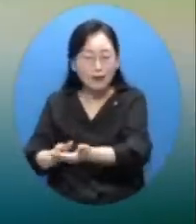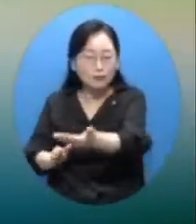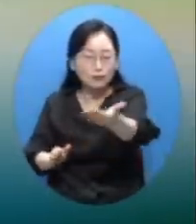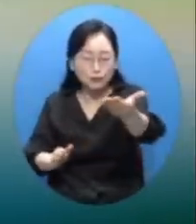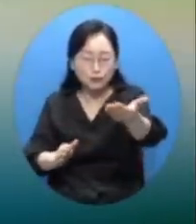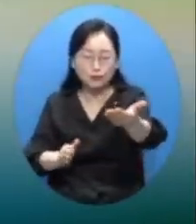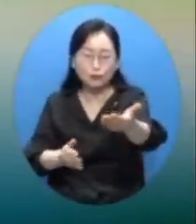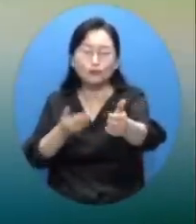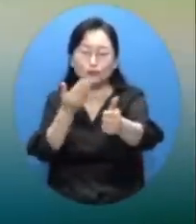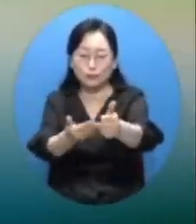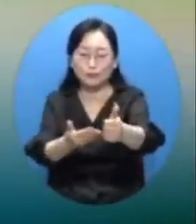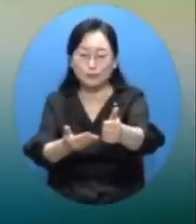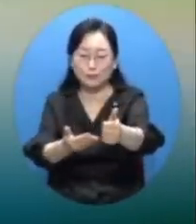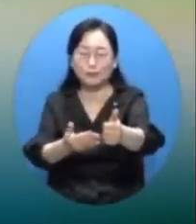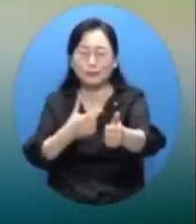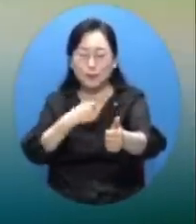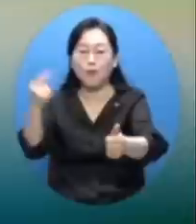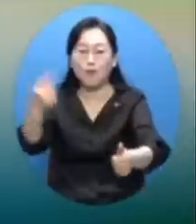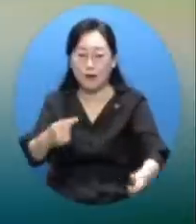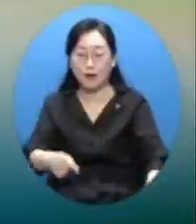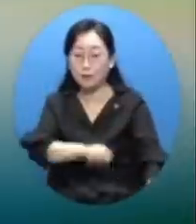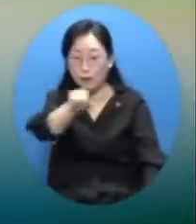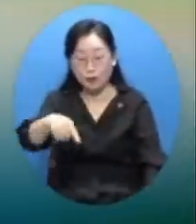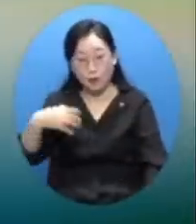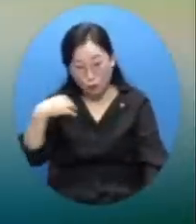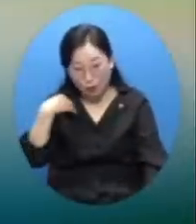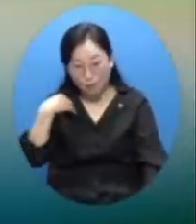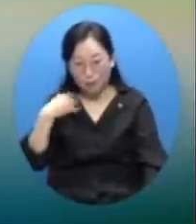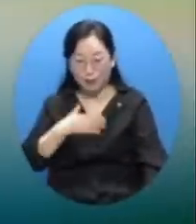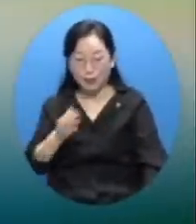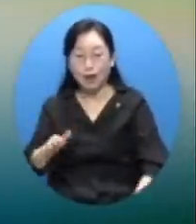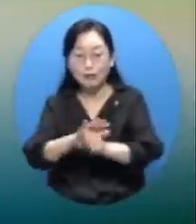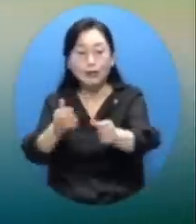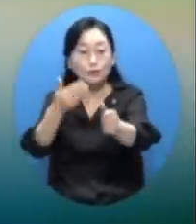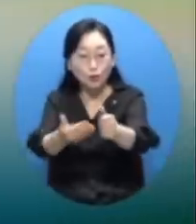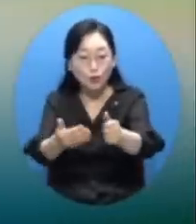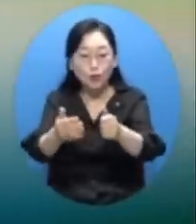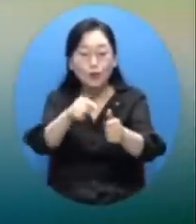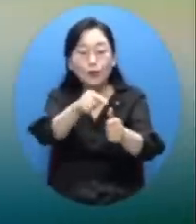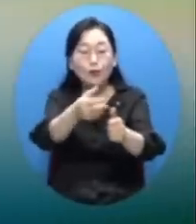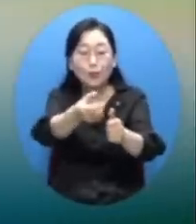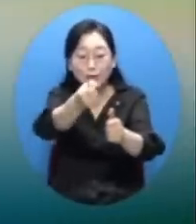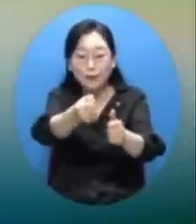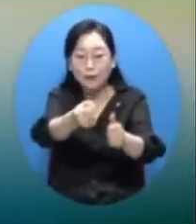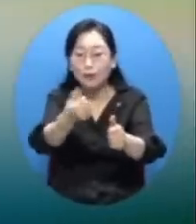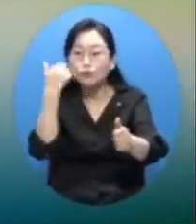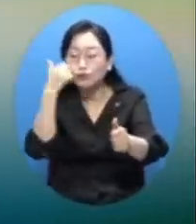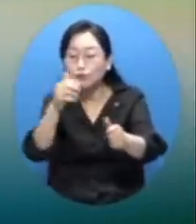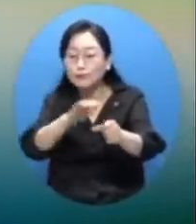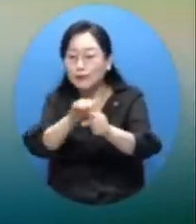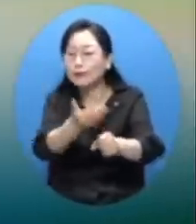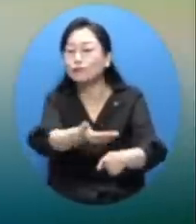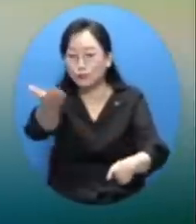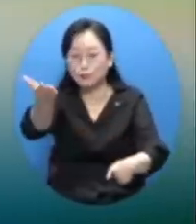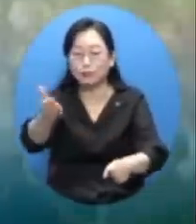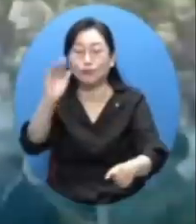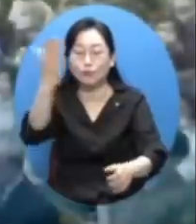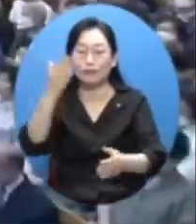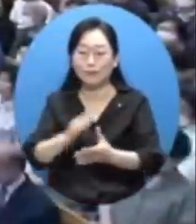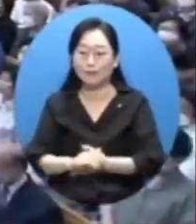싶어서 이렇게 온 것이다. 너희도 부담스러우면 나에게 사랑을 받고 누군가에게 그 사랑을 베풀면 된다.